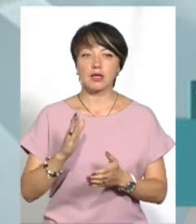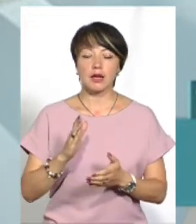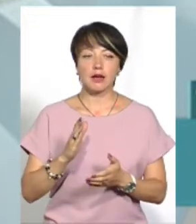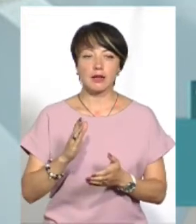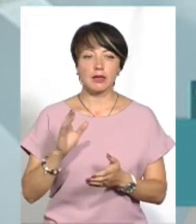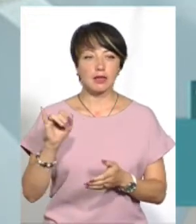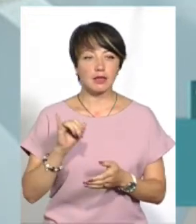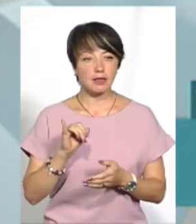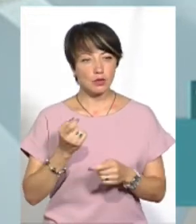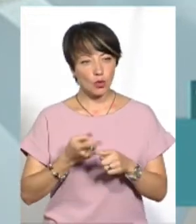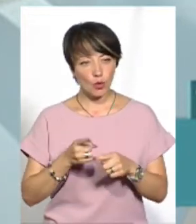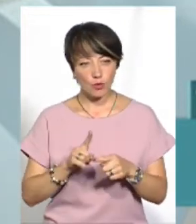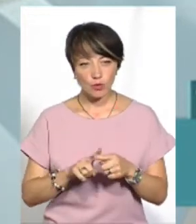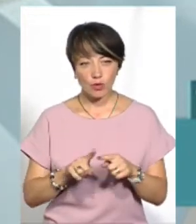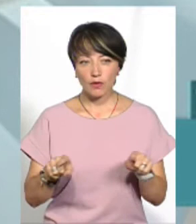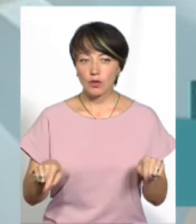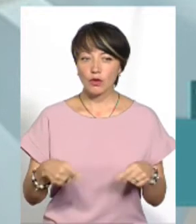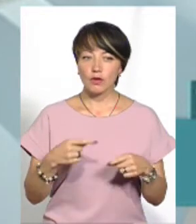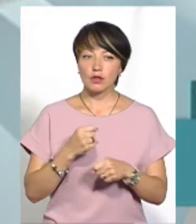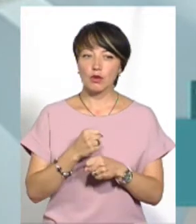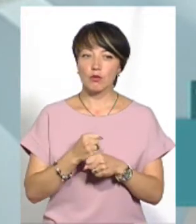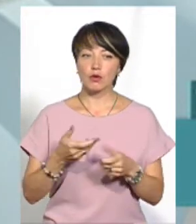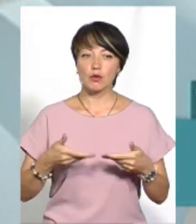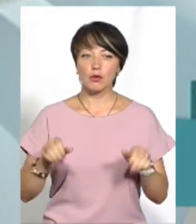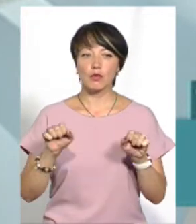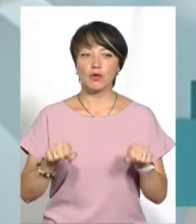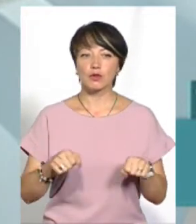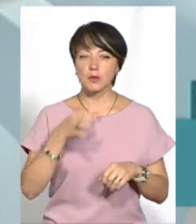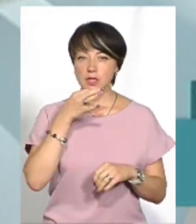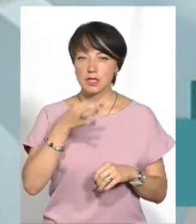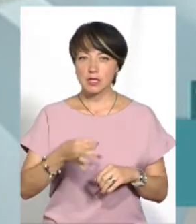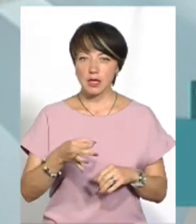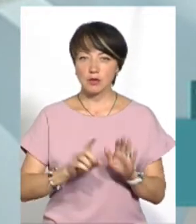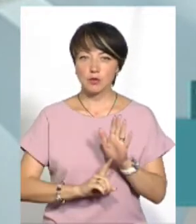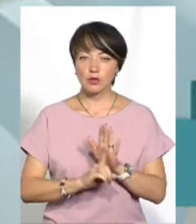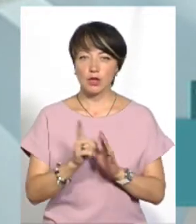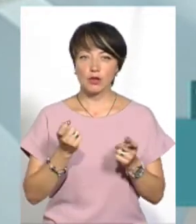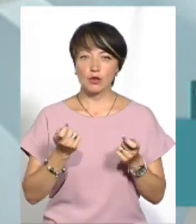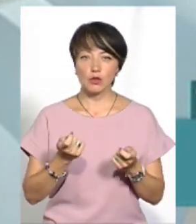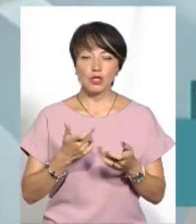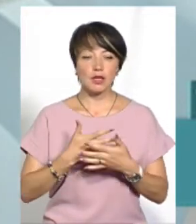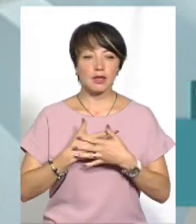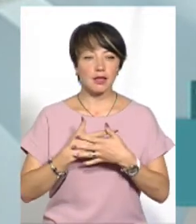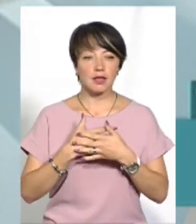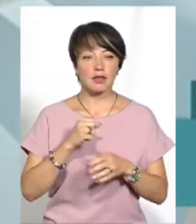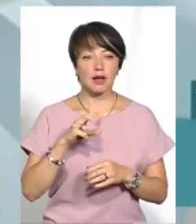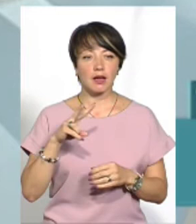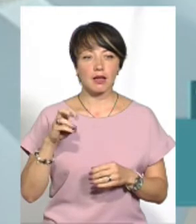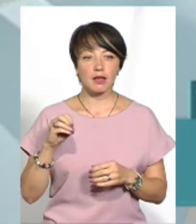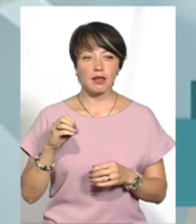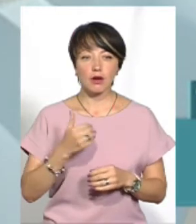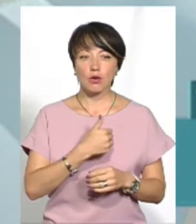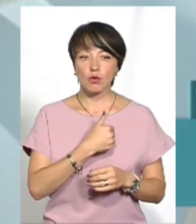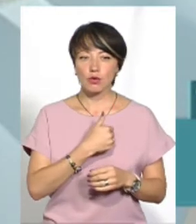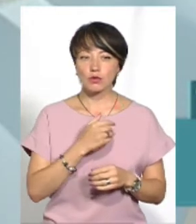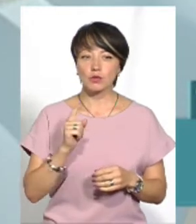міжнародних рейсів. Тому відновити роботу, ми можемо сказати, що ми почали трошки дихати. Ну, але ми все-таки хочемо,